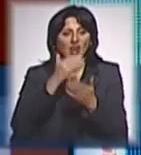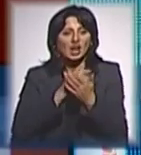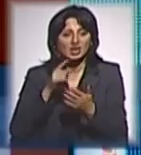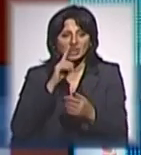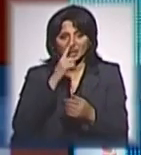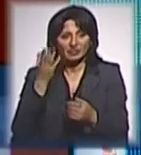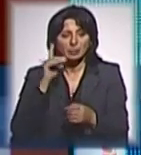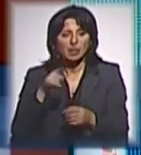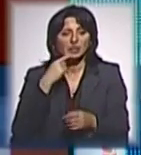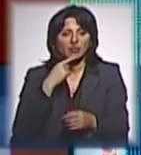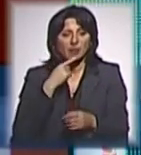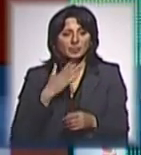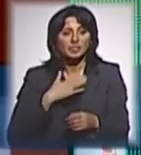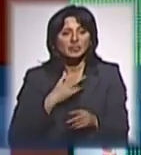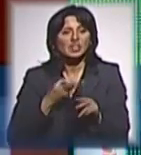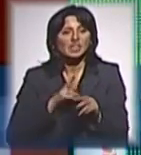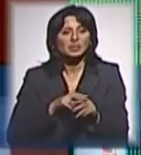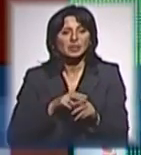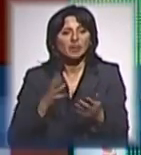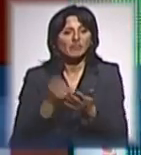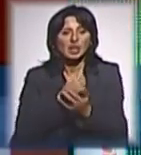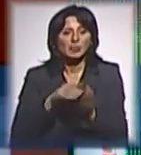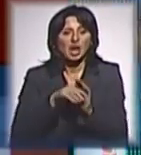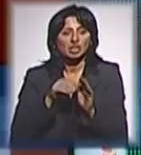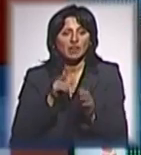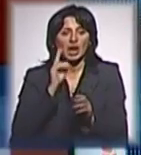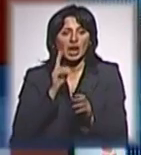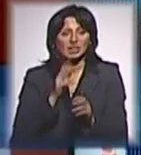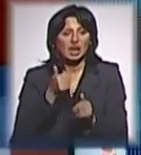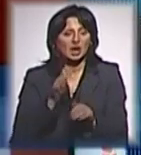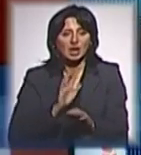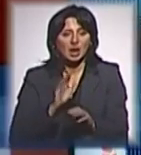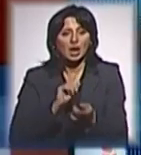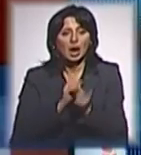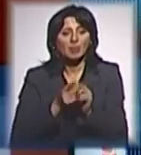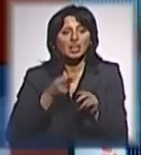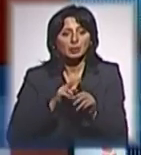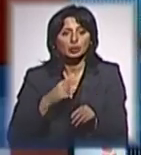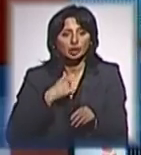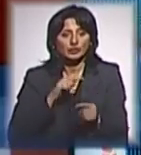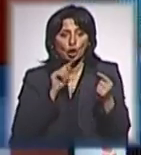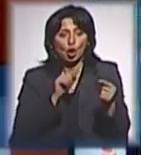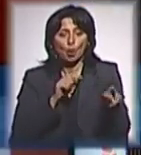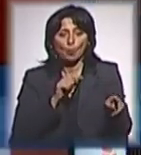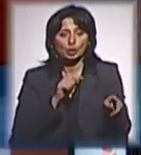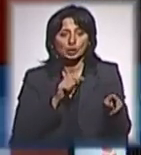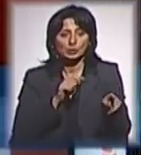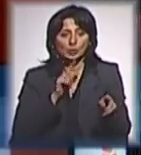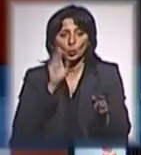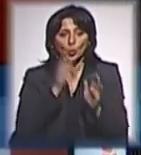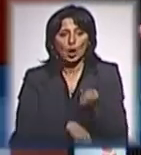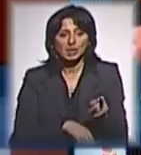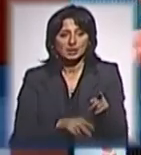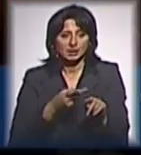გადაცემაში ერთი თვის წინ მან თქვა ჩვენ იმიტომ კი არ ვიგებთ არჩევნებს, რომ ჩვენი კანდიდატები არიან კარგები. არამედ იმიტომ, რომ ჩვენი ოპონენტები იქნებიან მუდამ